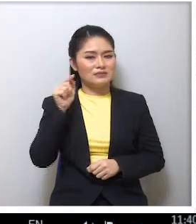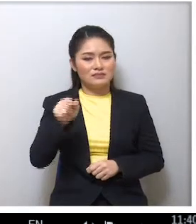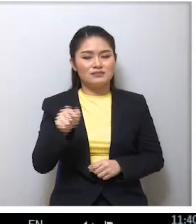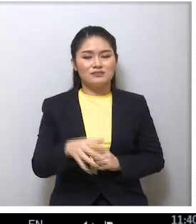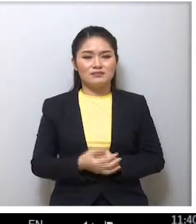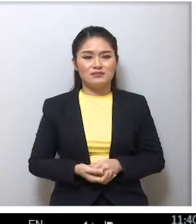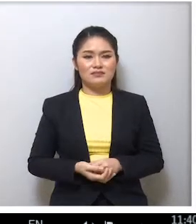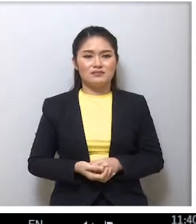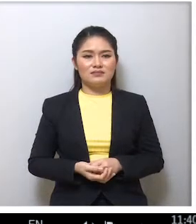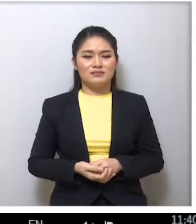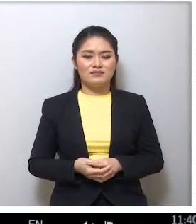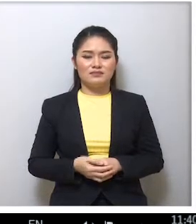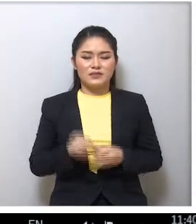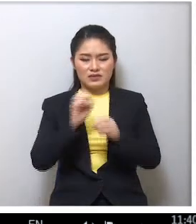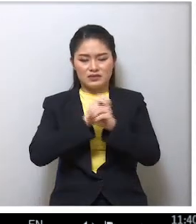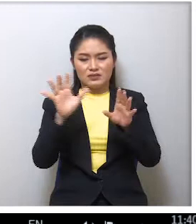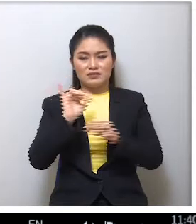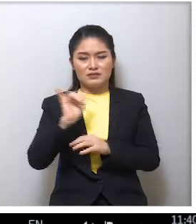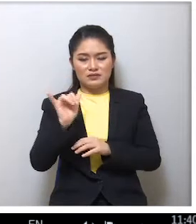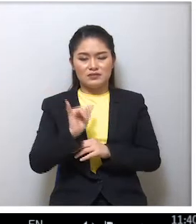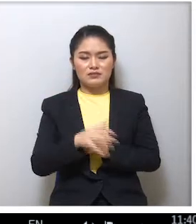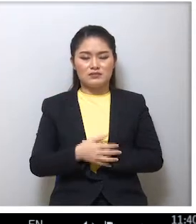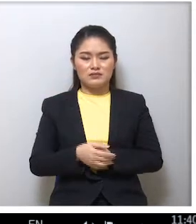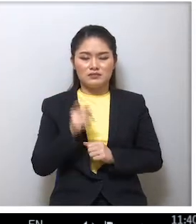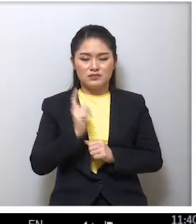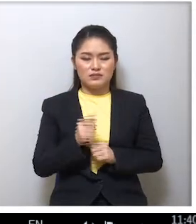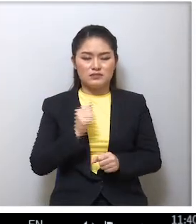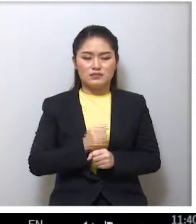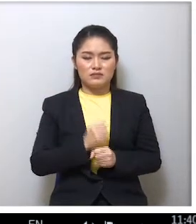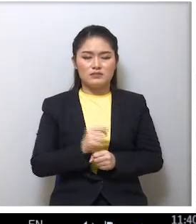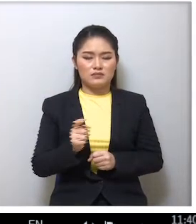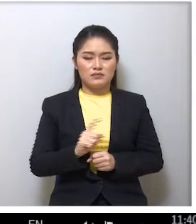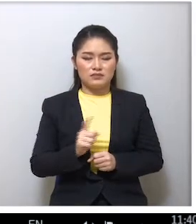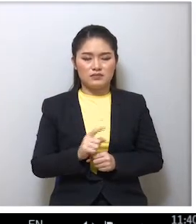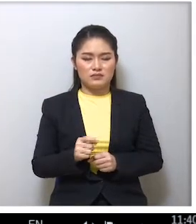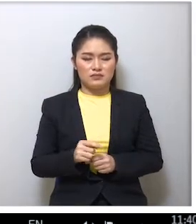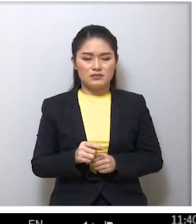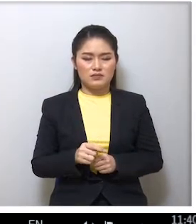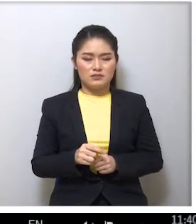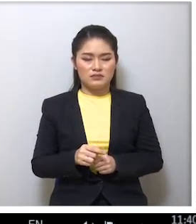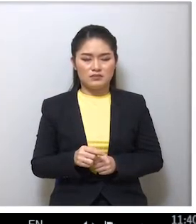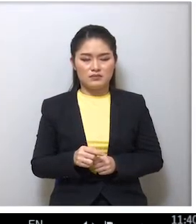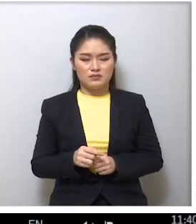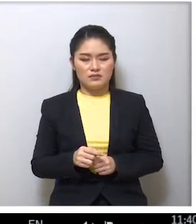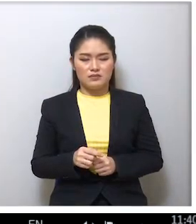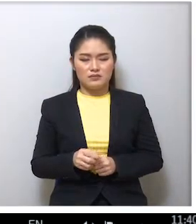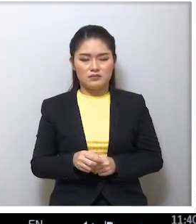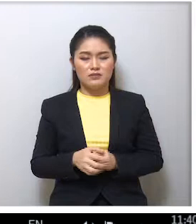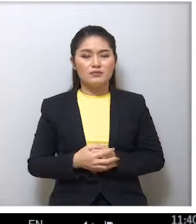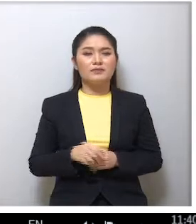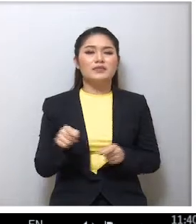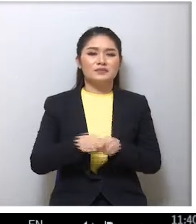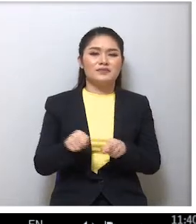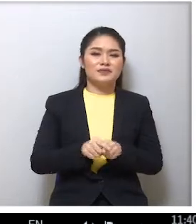ไปแอดไซน์มันยังไม่โชว์แล้วก็ไปใส่ UVW map ตัวเดิ